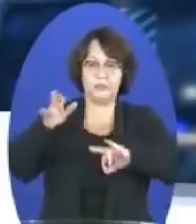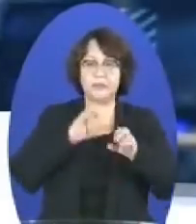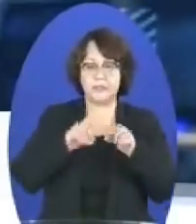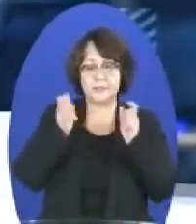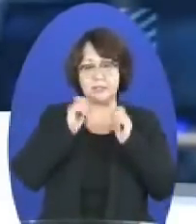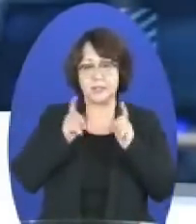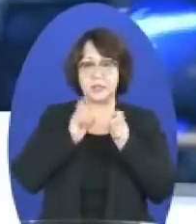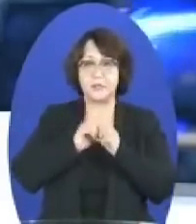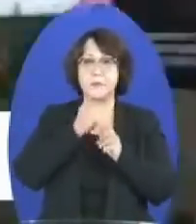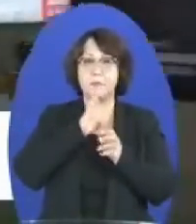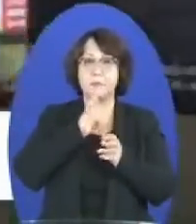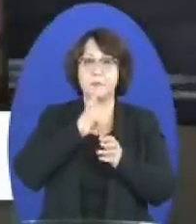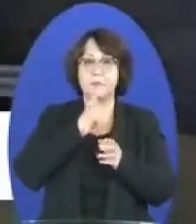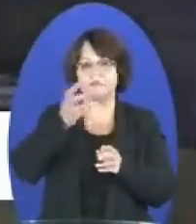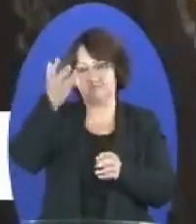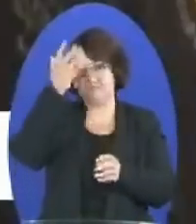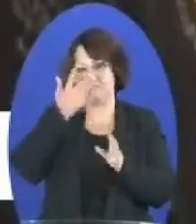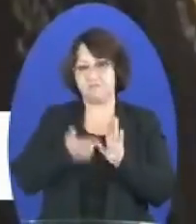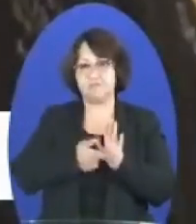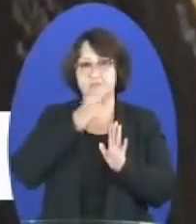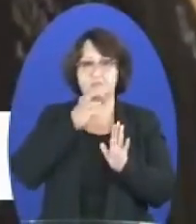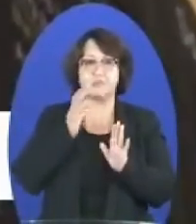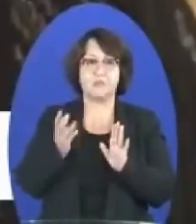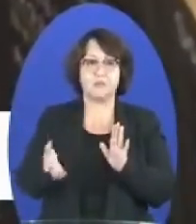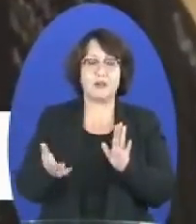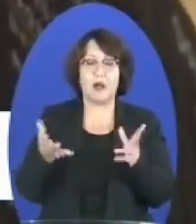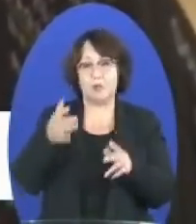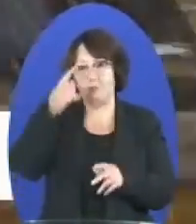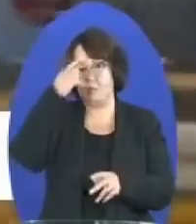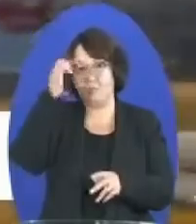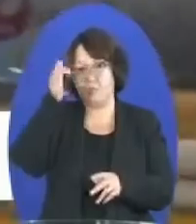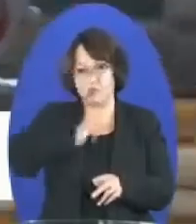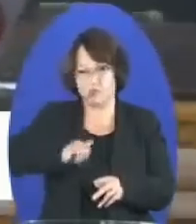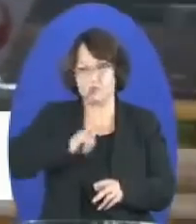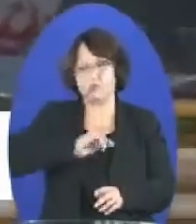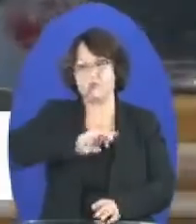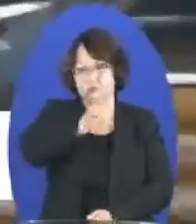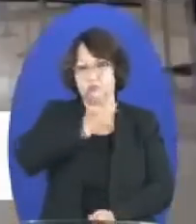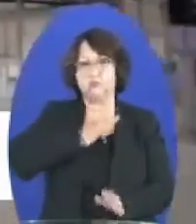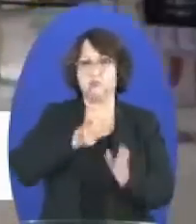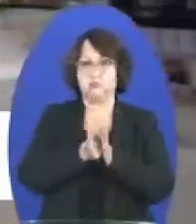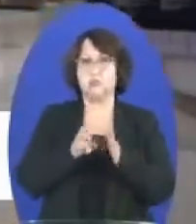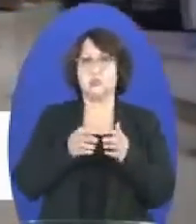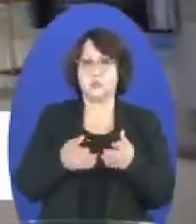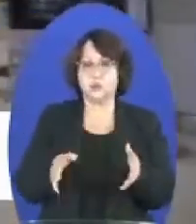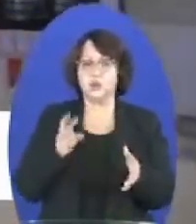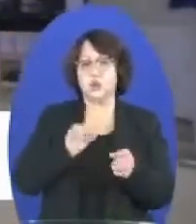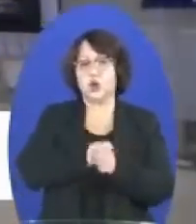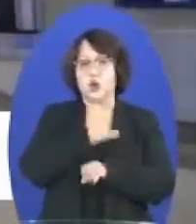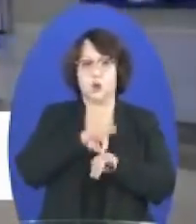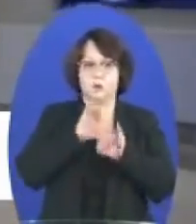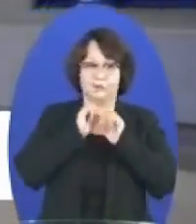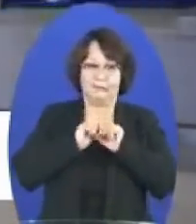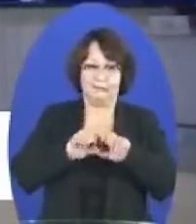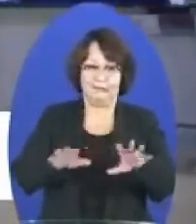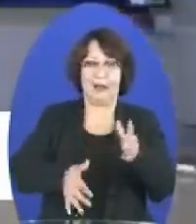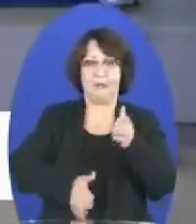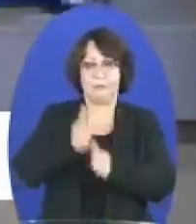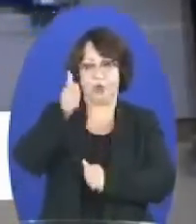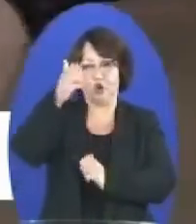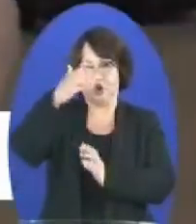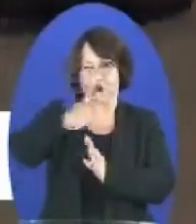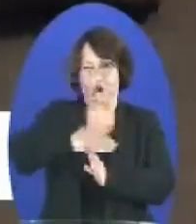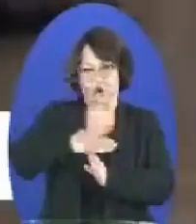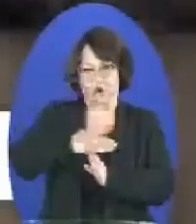газрын их сурвалж мэдээлж байна. За, хилэн нэг орны дотор Монгол ус багдсан байна. Коронавирус цар тахлын тархалт халдварыг амжилттай тассан